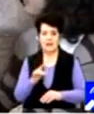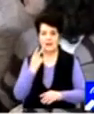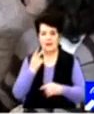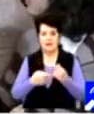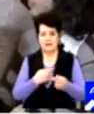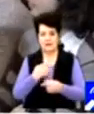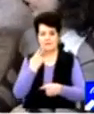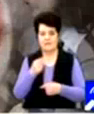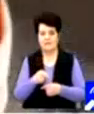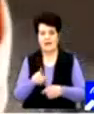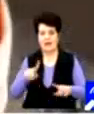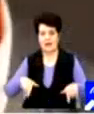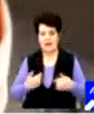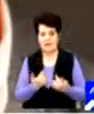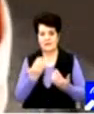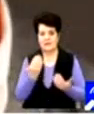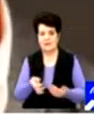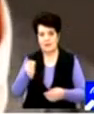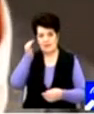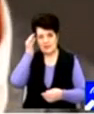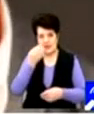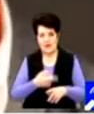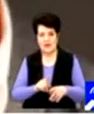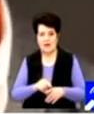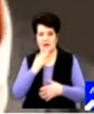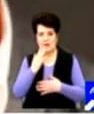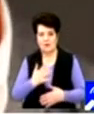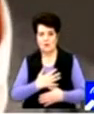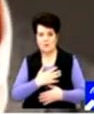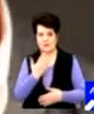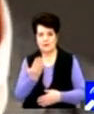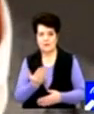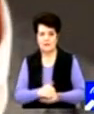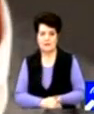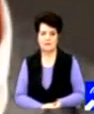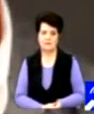viu prin creațiile sale și amintirile celor care l-au iubit.